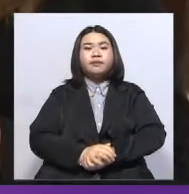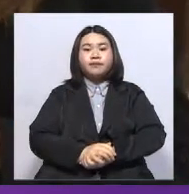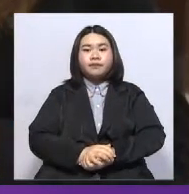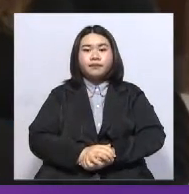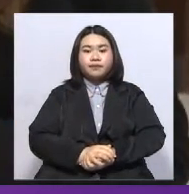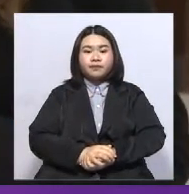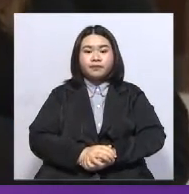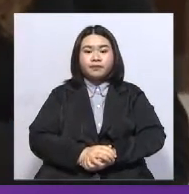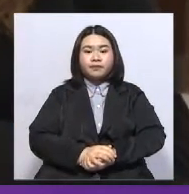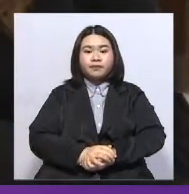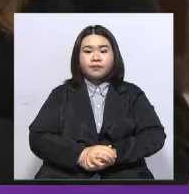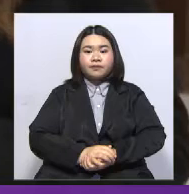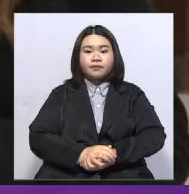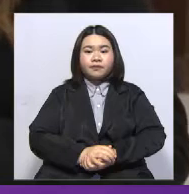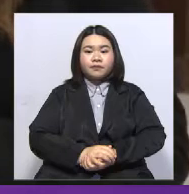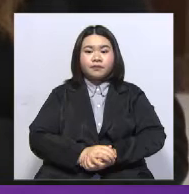ชื่อโรงแรมตลกดีว่ะ